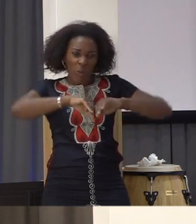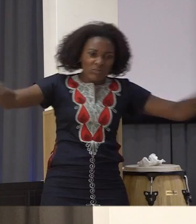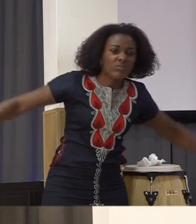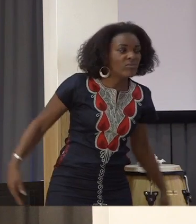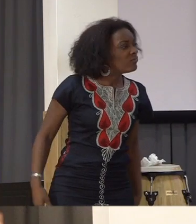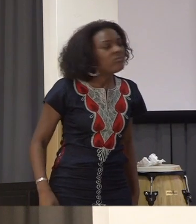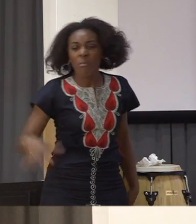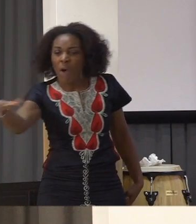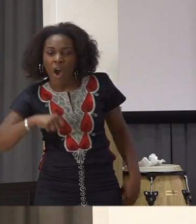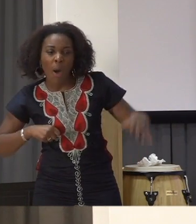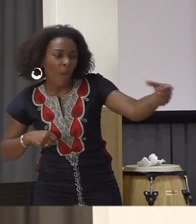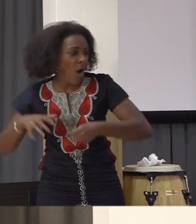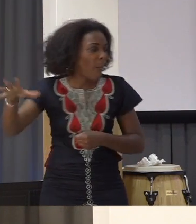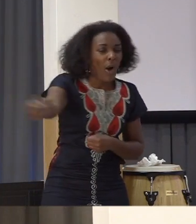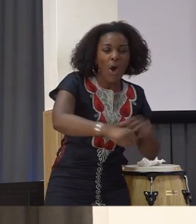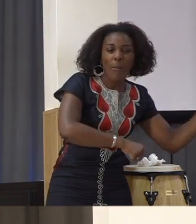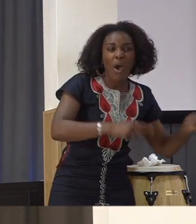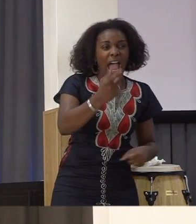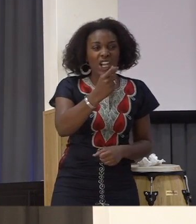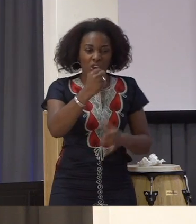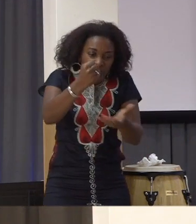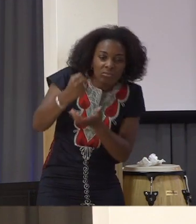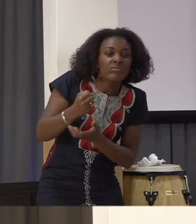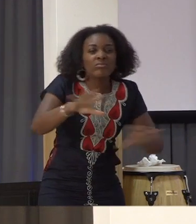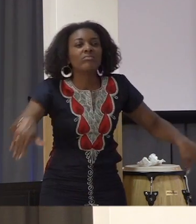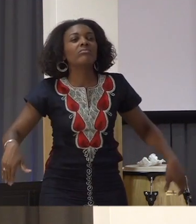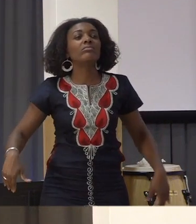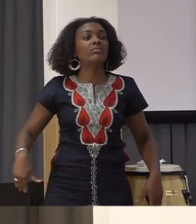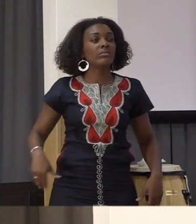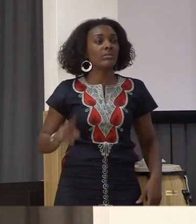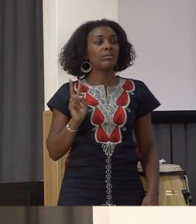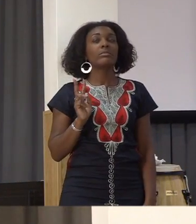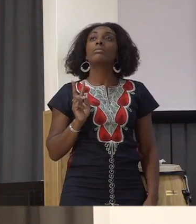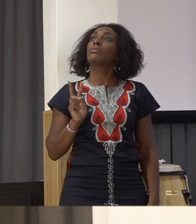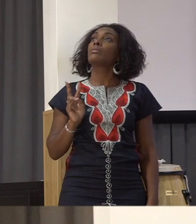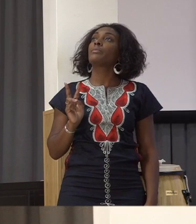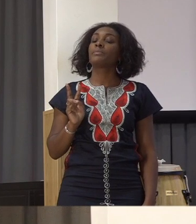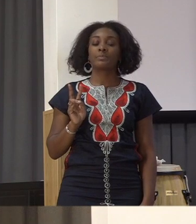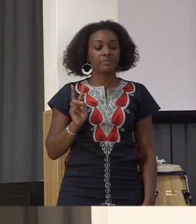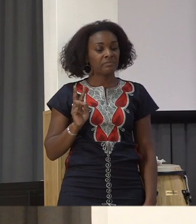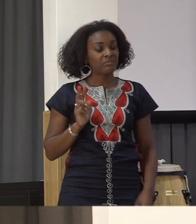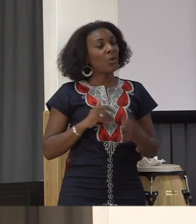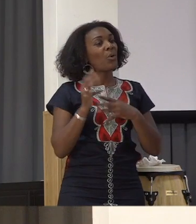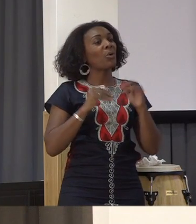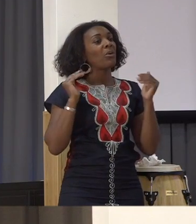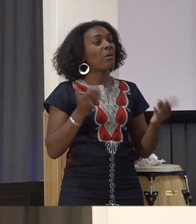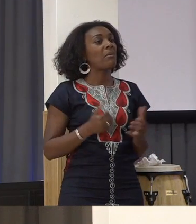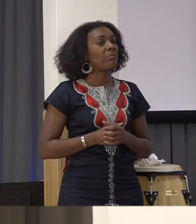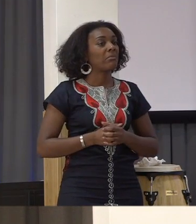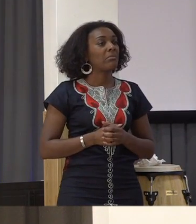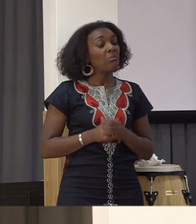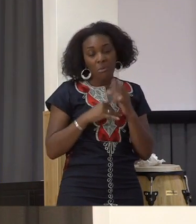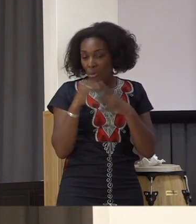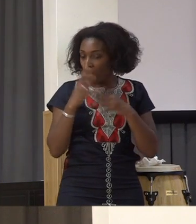maison, ils ont chassé de leur travail, ils ont pris leur argent, mais ils étaient quand même heureux. Pourquoi ? Parce que